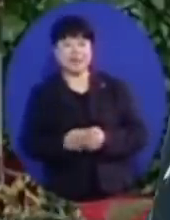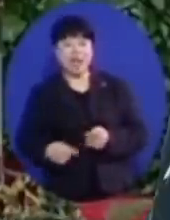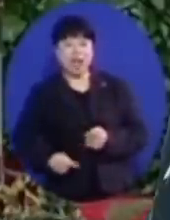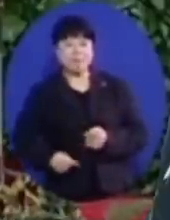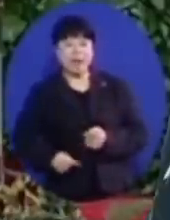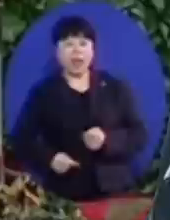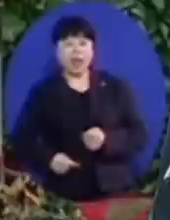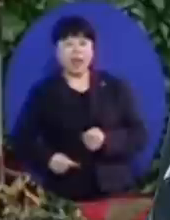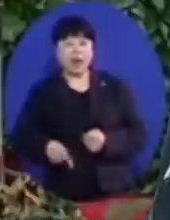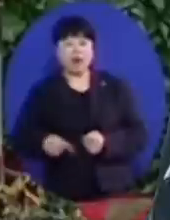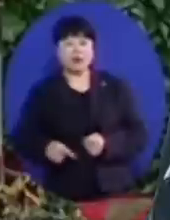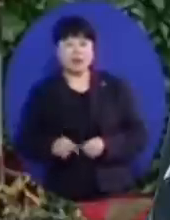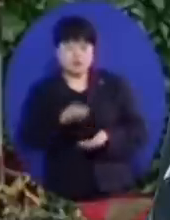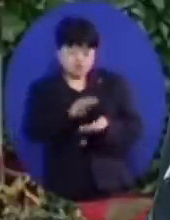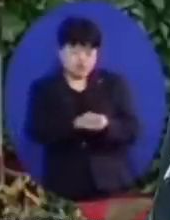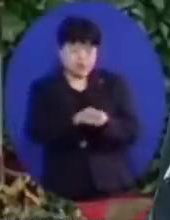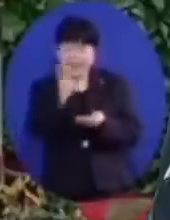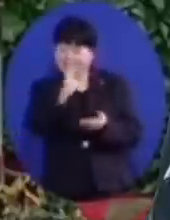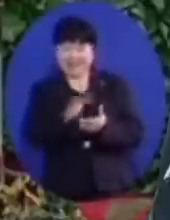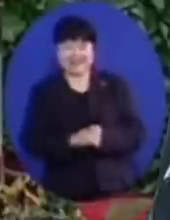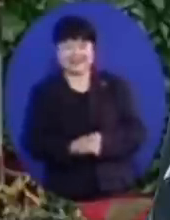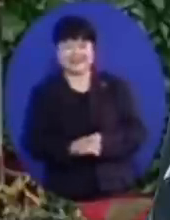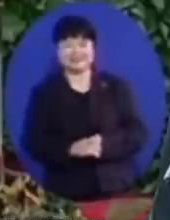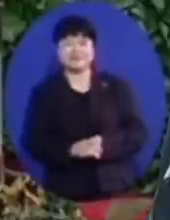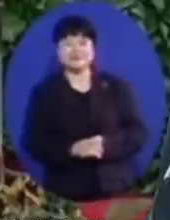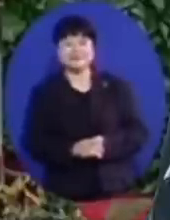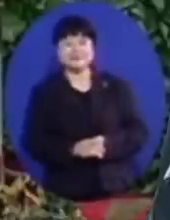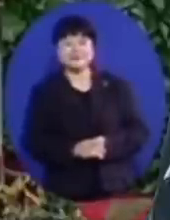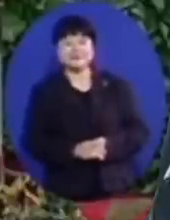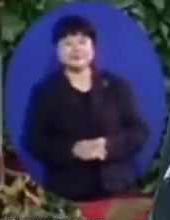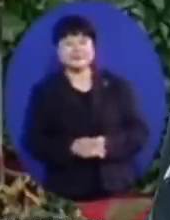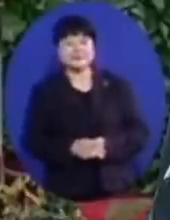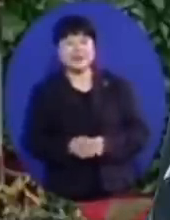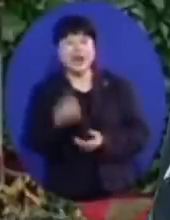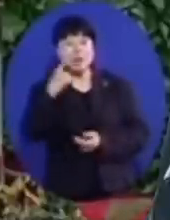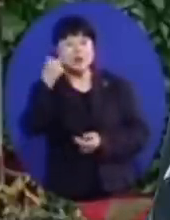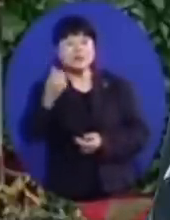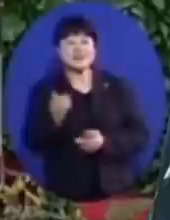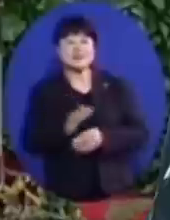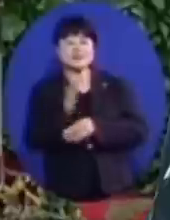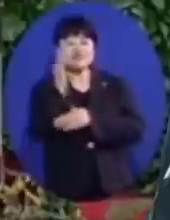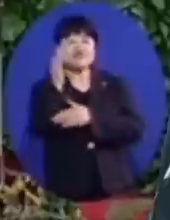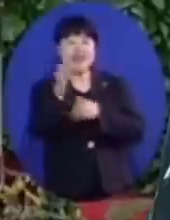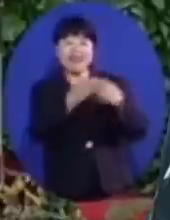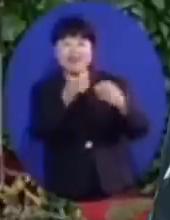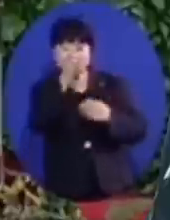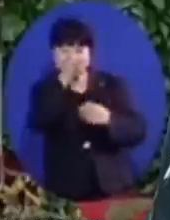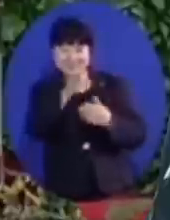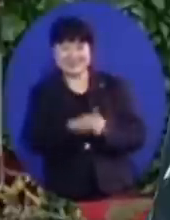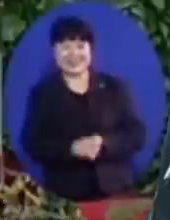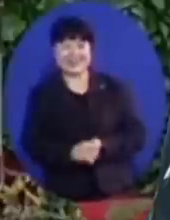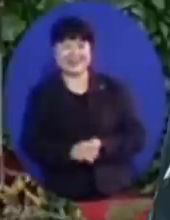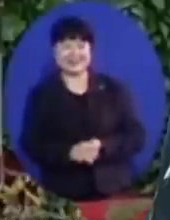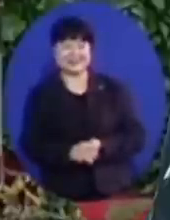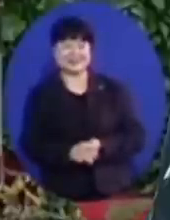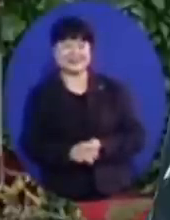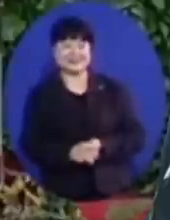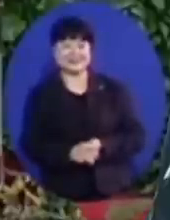뱃가죽의 허리에 붙으면 아무것도 못해요 제가 부흥회를 많이 인도했기 때문에 아는데요 뭐이